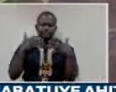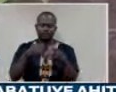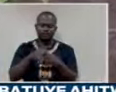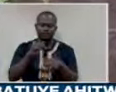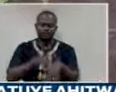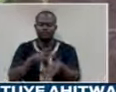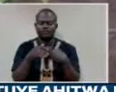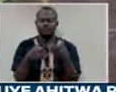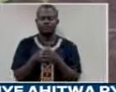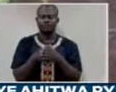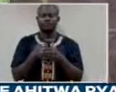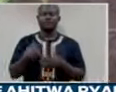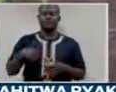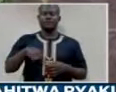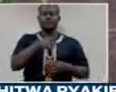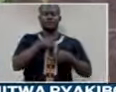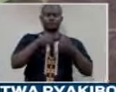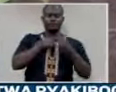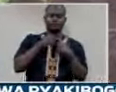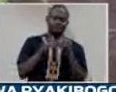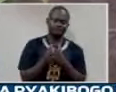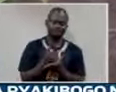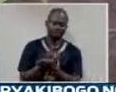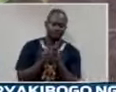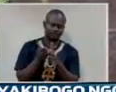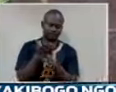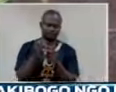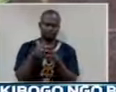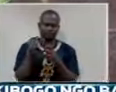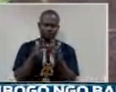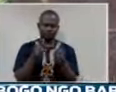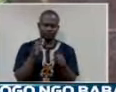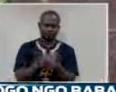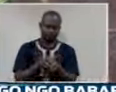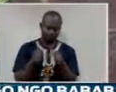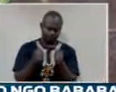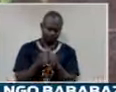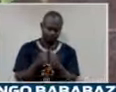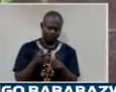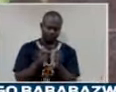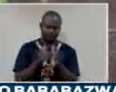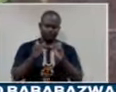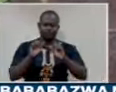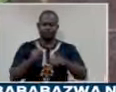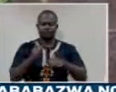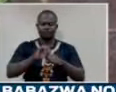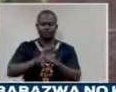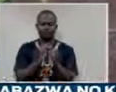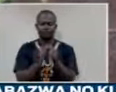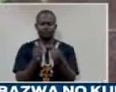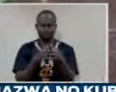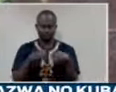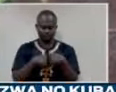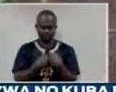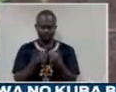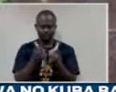bihe. Abanyarwanda turabishobora, abanyarwanda tunyura mu bintu byinshi cyane bikomeye kandi tukabishobora. Ntabwo iyi COVID-19 guhangana